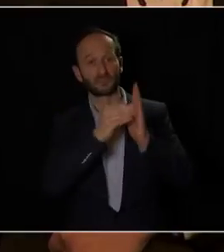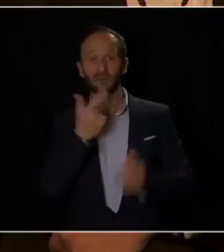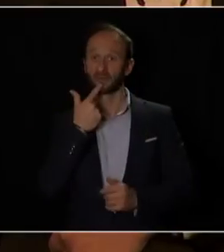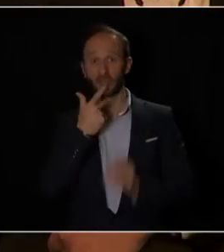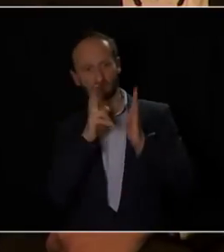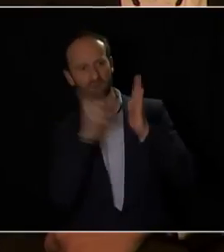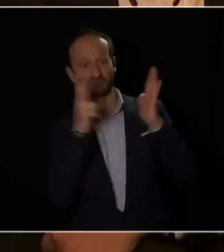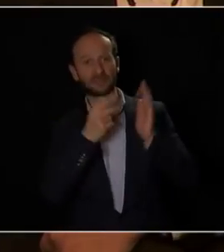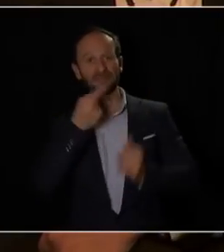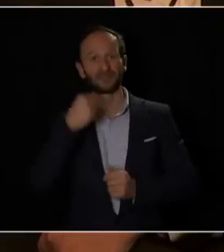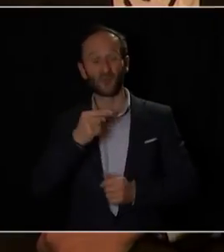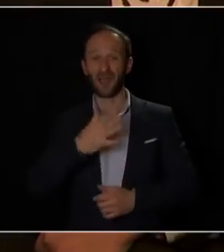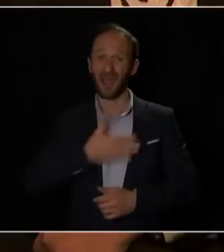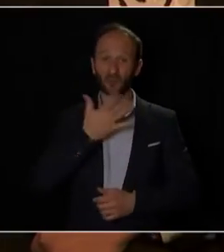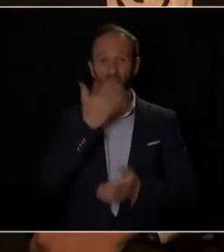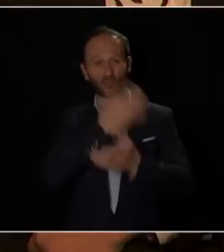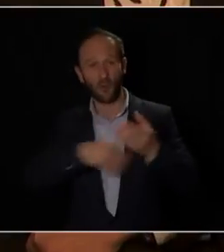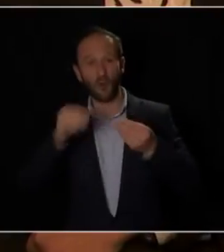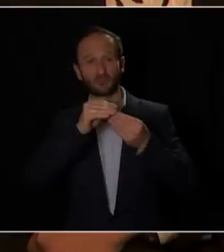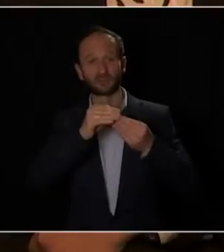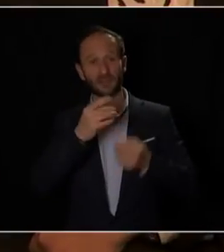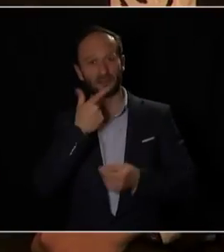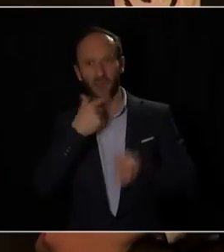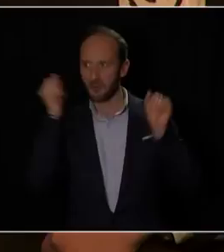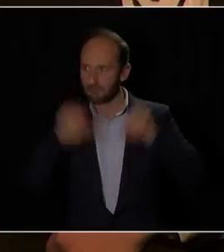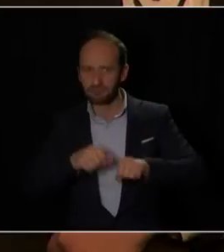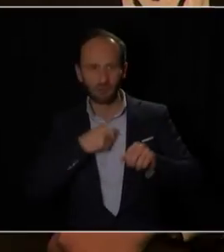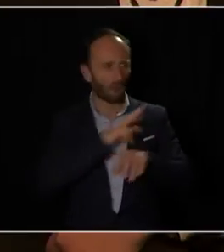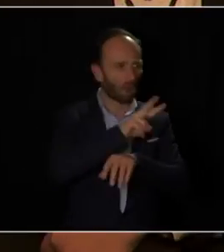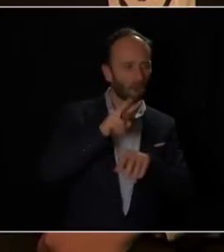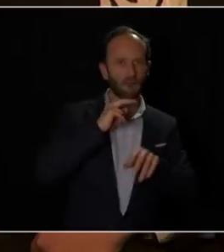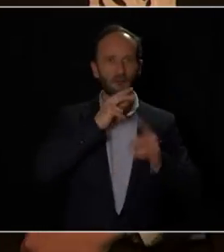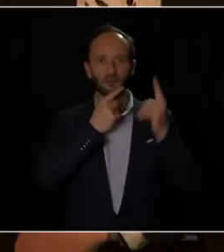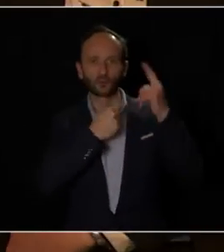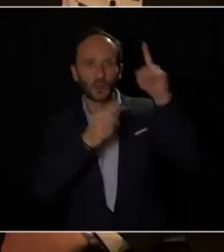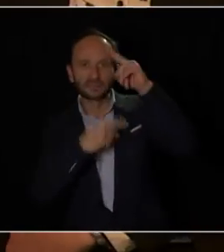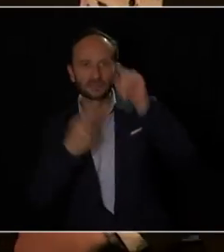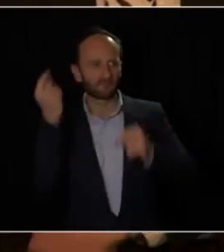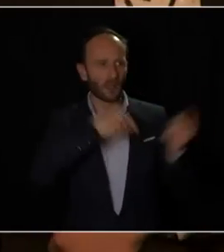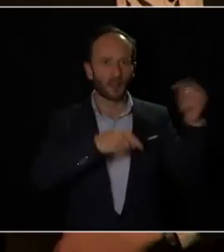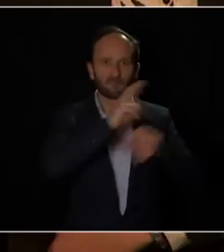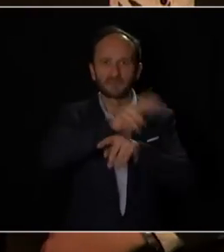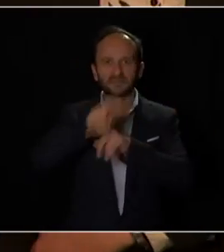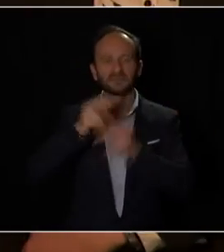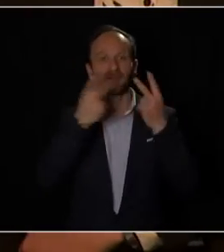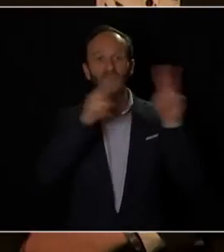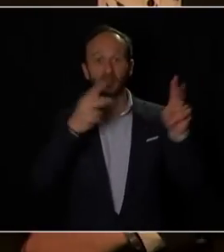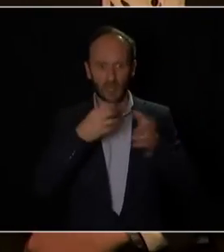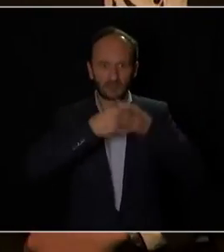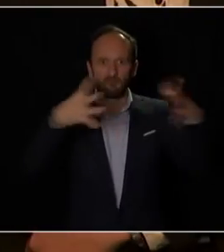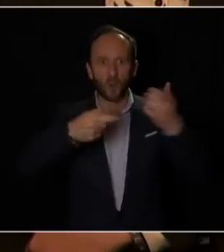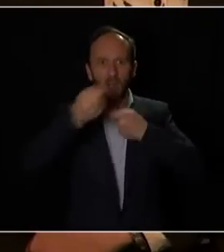atout supplémentaire favorable à la fréquentation de la ville, à son activité économique et au développement de l'emploi